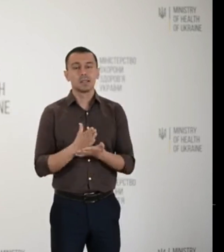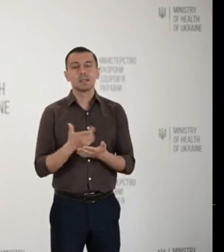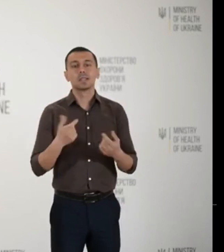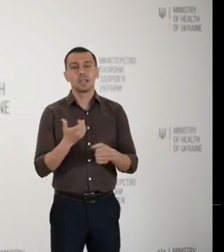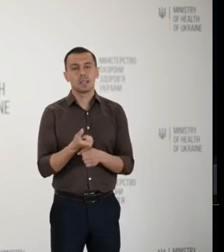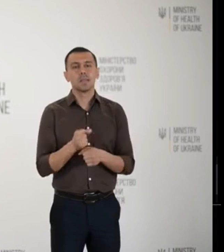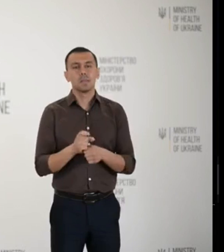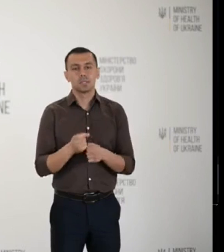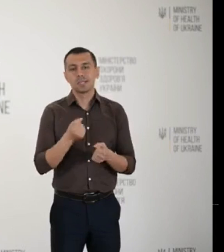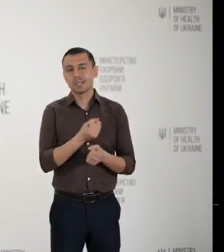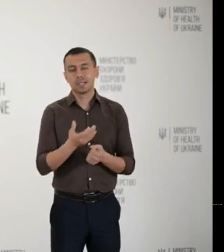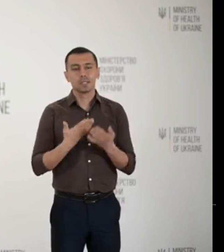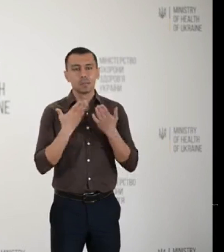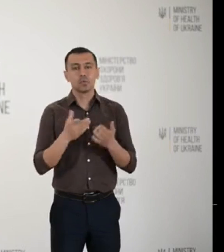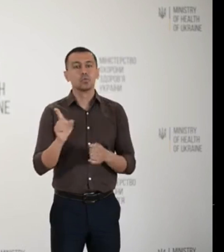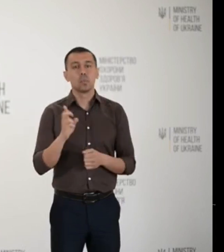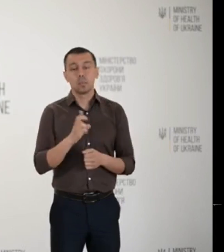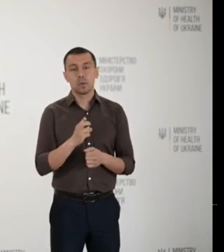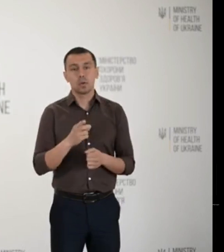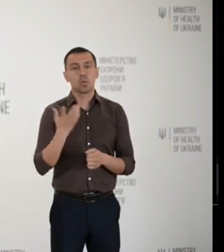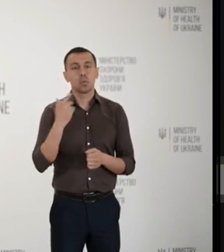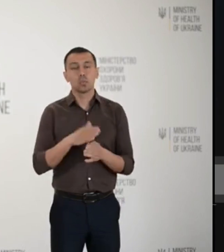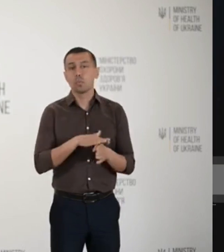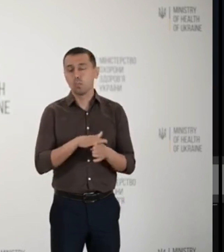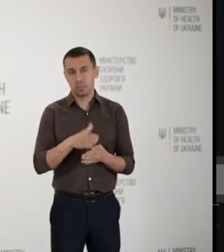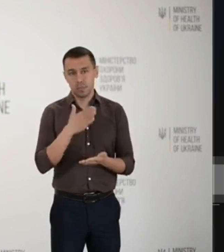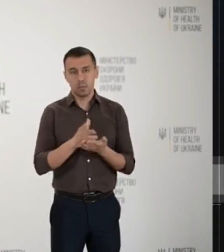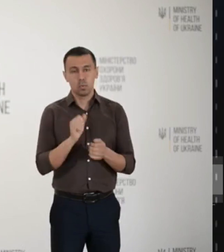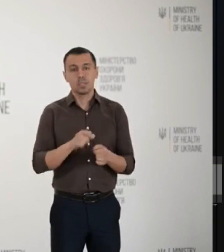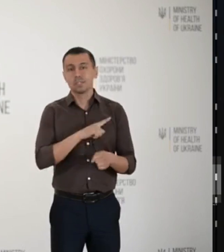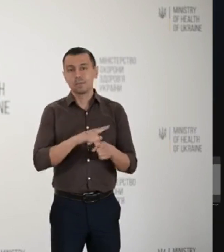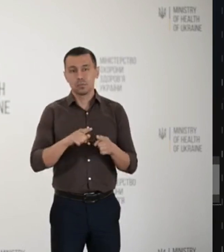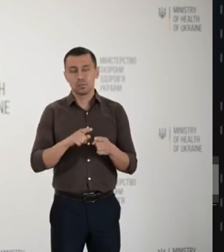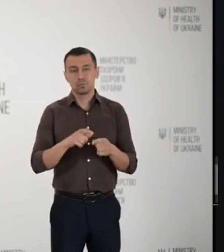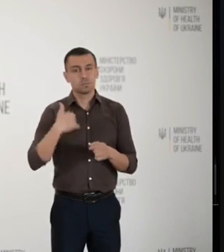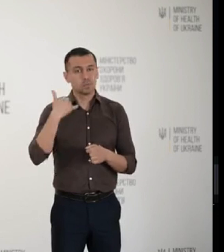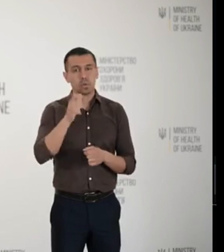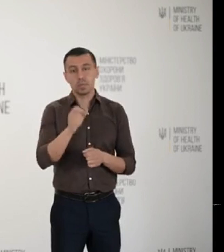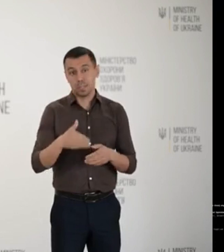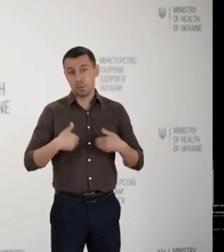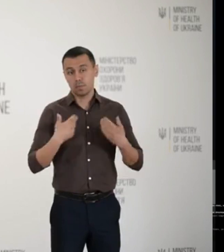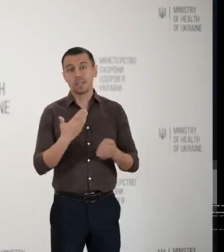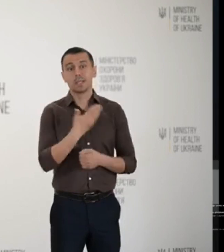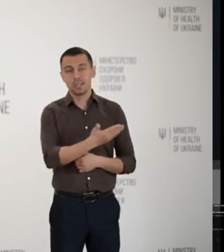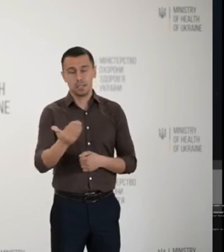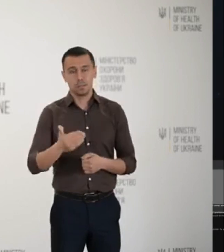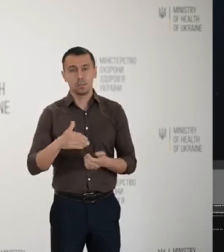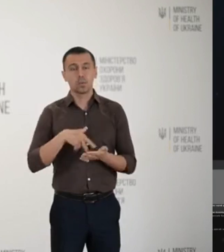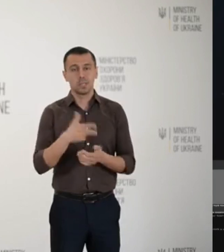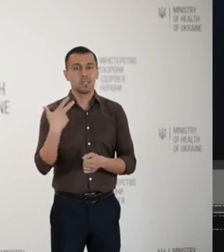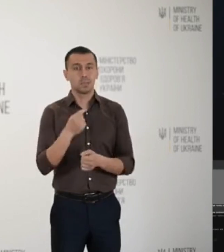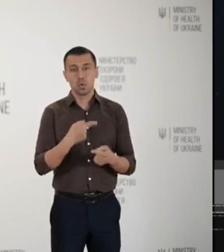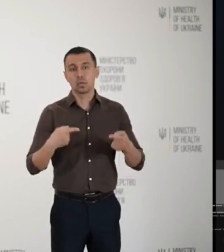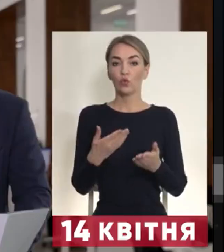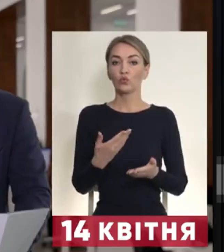кількість запитів, для того, щоб при повній неявності ми могли оперативно зв'язатися з людьми і запропонувати їм пройти щеплення на